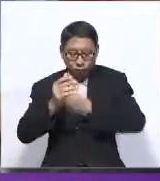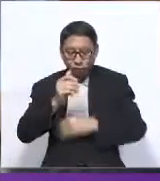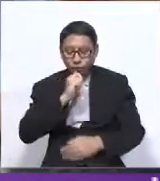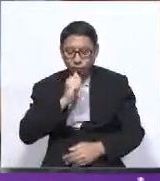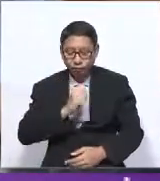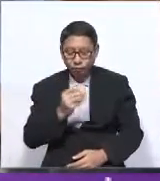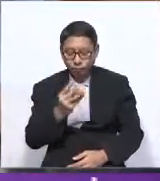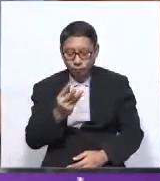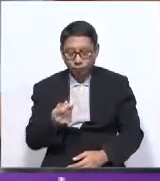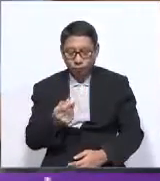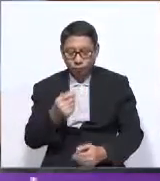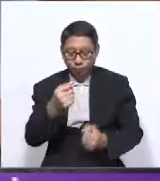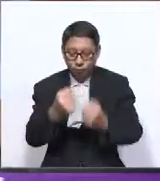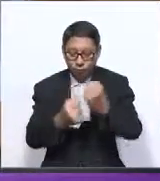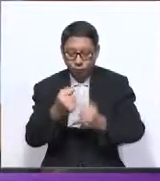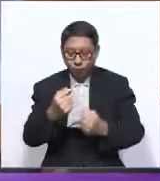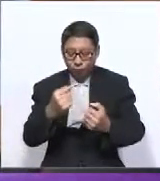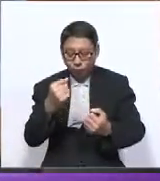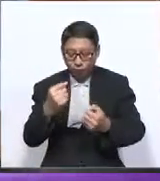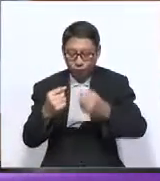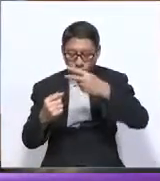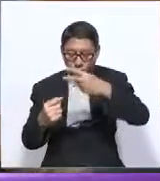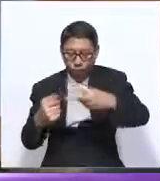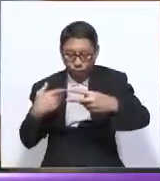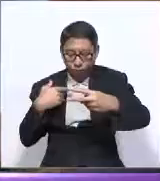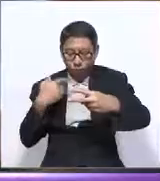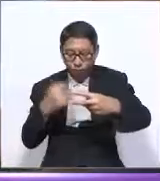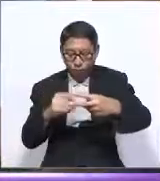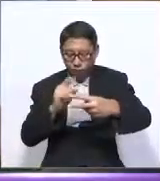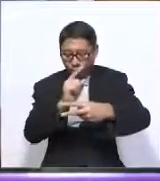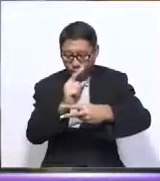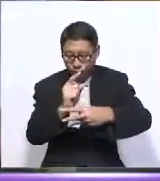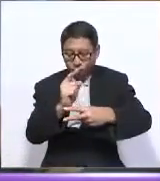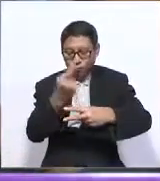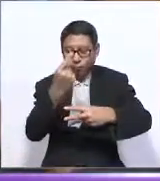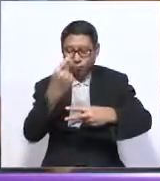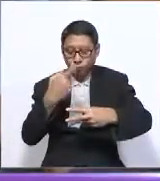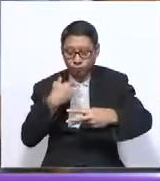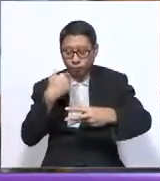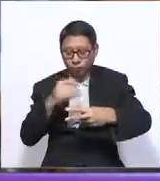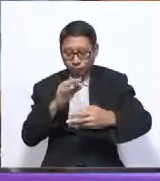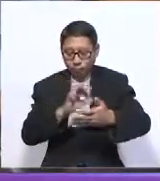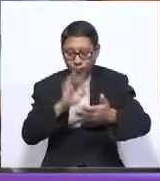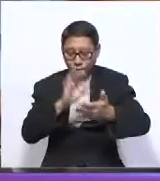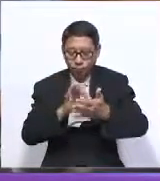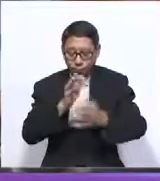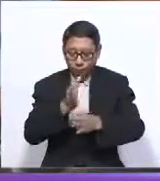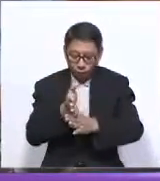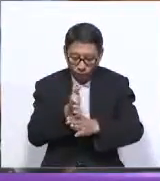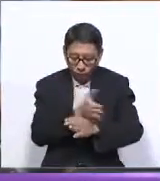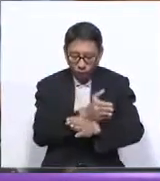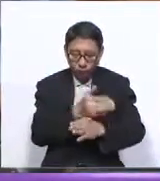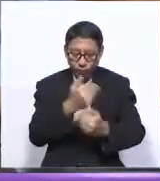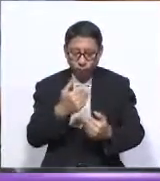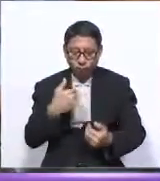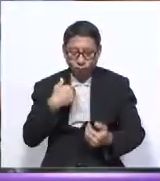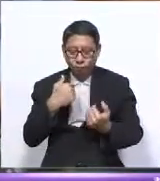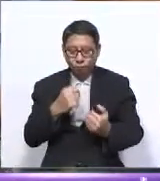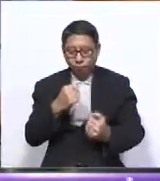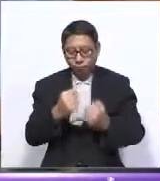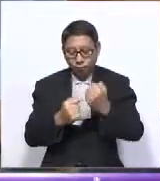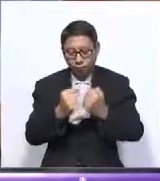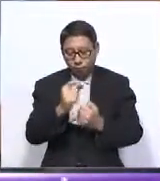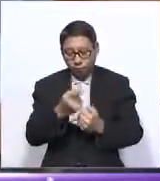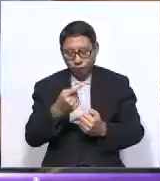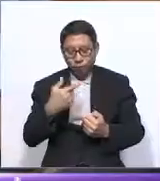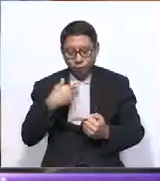ครับเพราะว่ารถ2ชั้นนี่มี2ประเภทคือรถใหม่ที่ได้จดทะเบียนก่อนที่เราจะไม่จดให้อันนั้นรถใหม่ส่ว